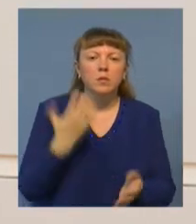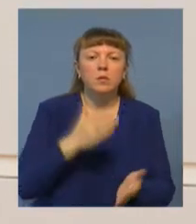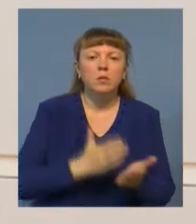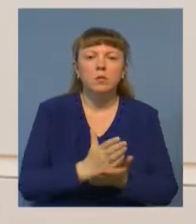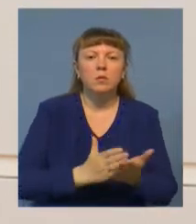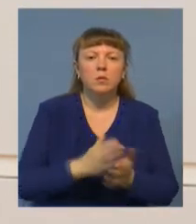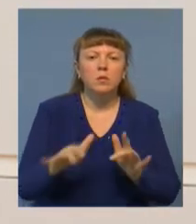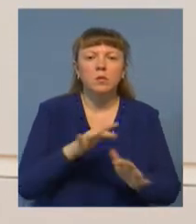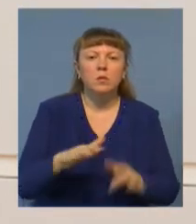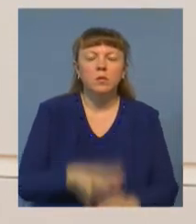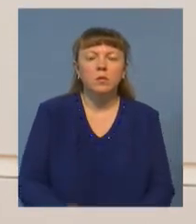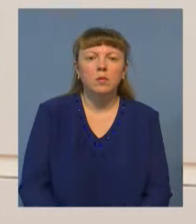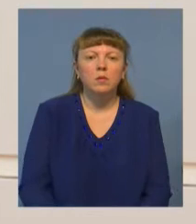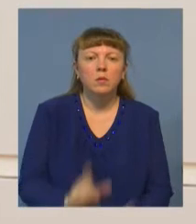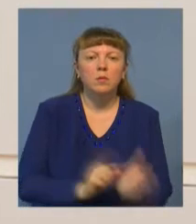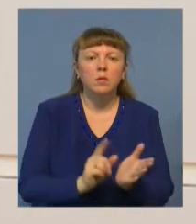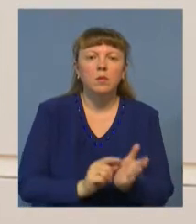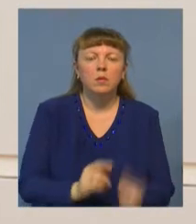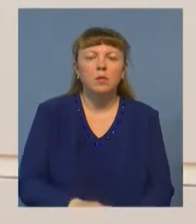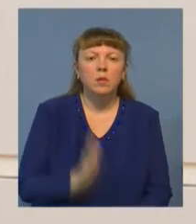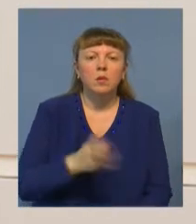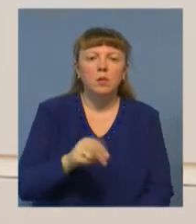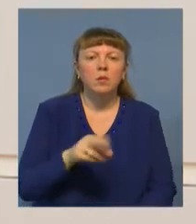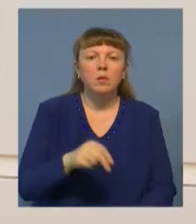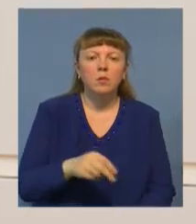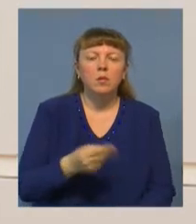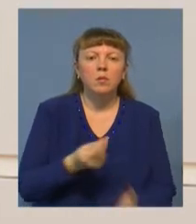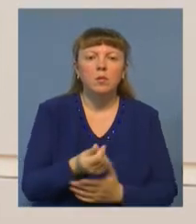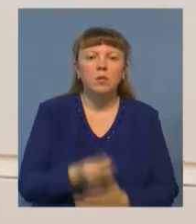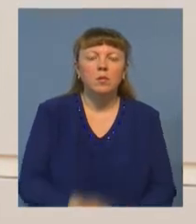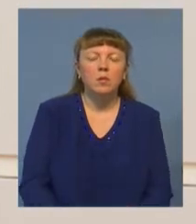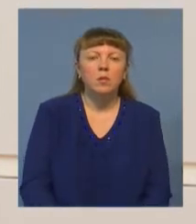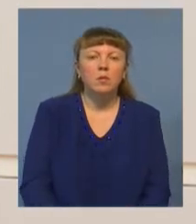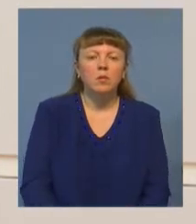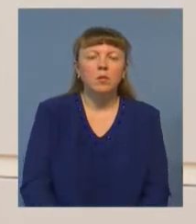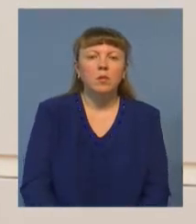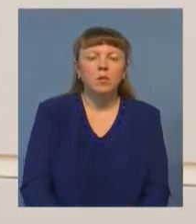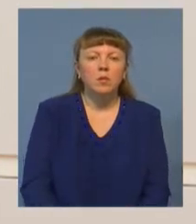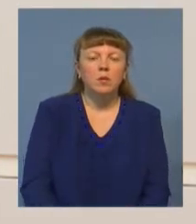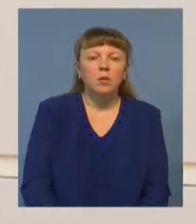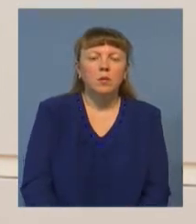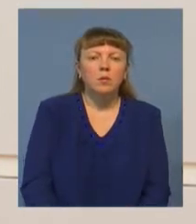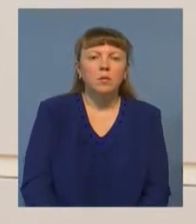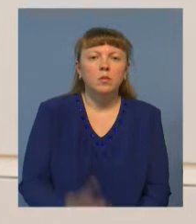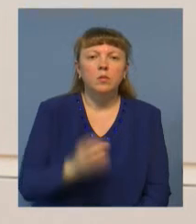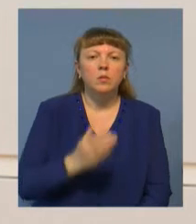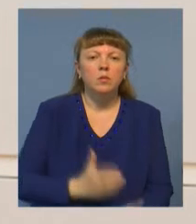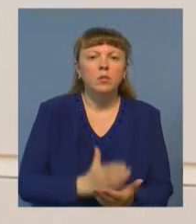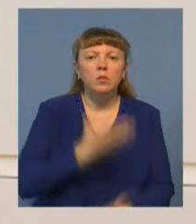будет оформляться на пенсию, да, и будет получать пенсионные выплаты. При недостижении стажа,